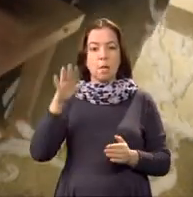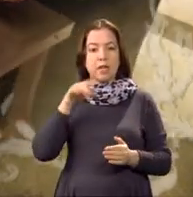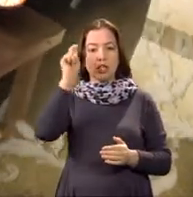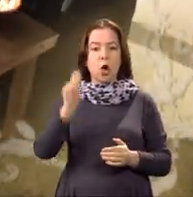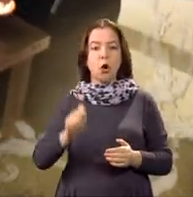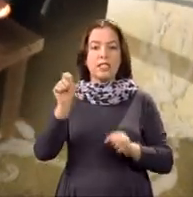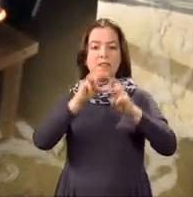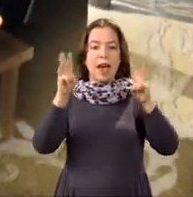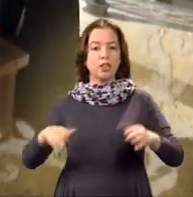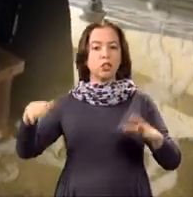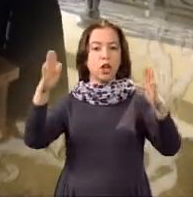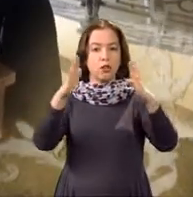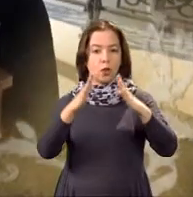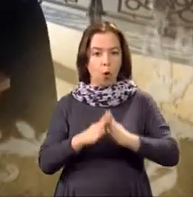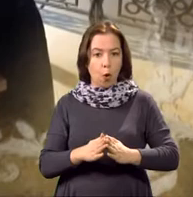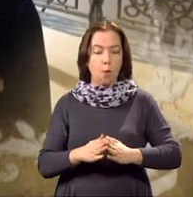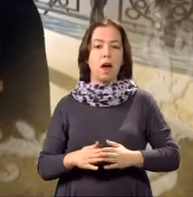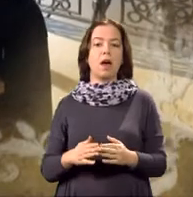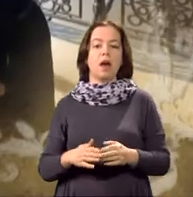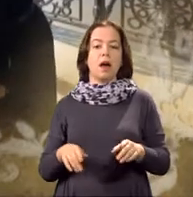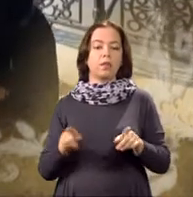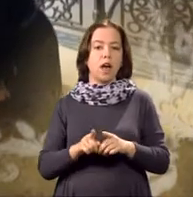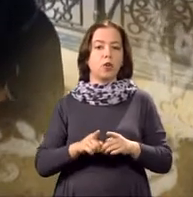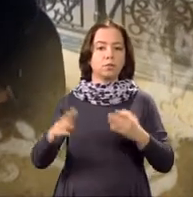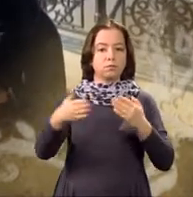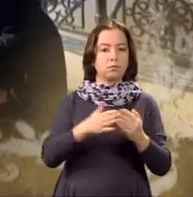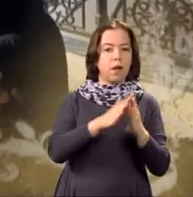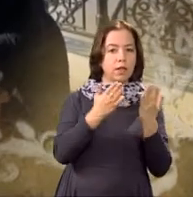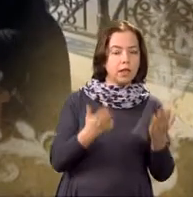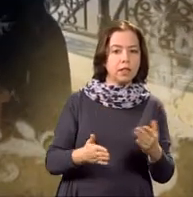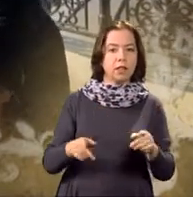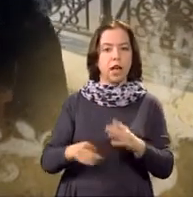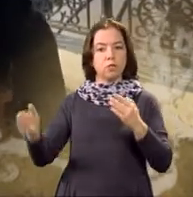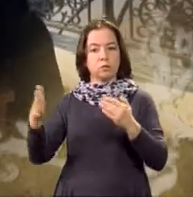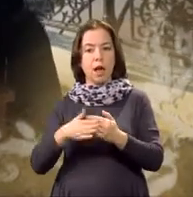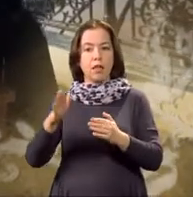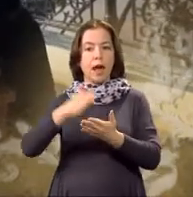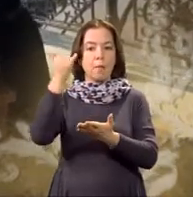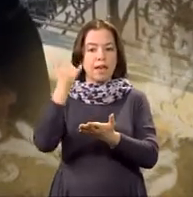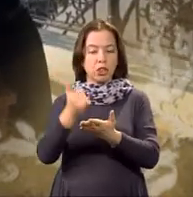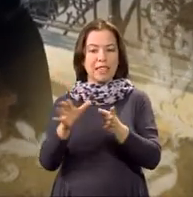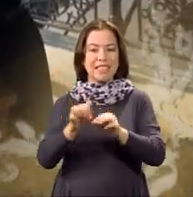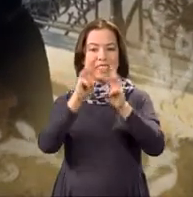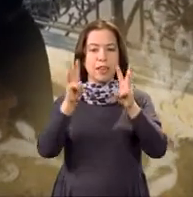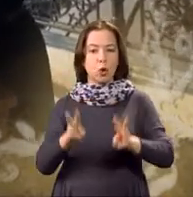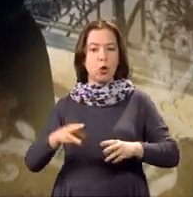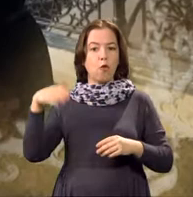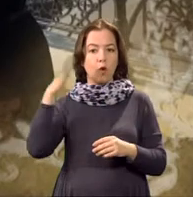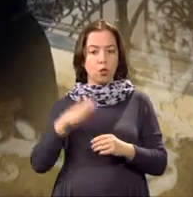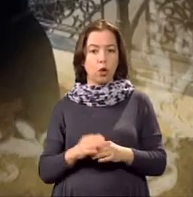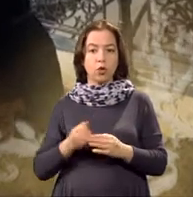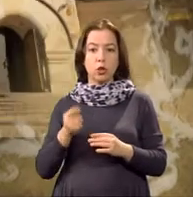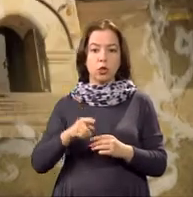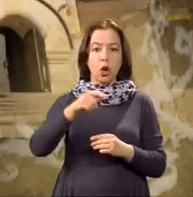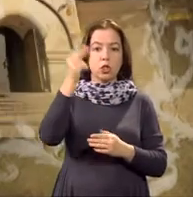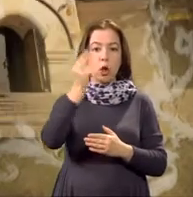дому, ним прикрашають книги, його кріплять на пляшки з освяченою водою. До цього зображення